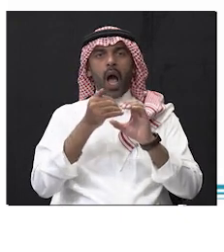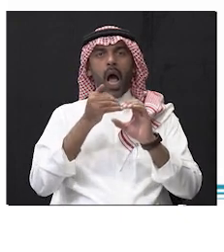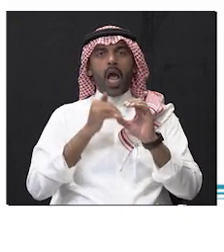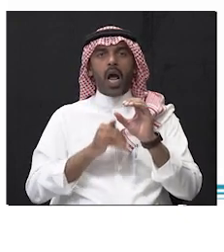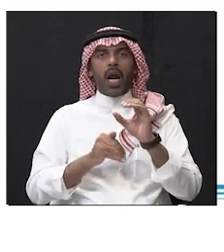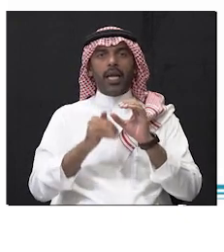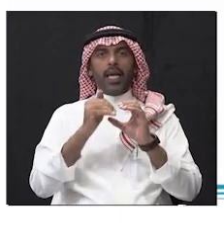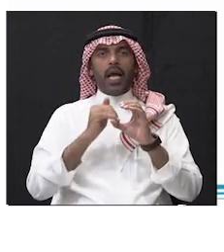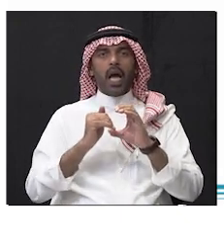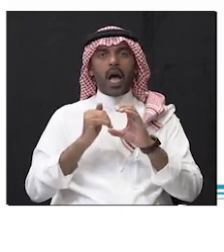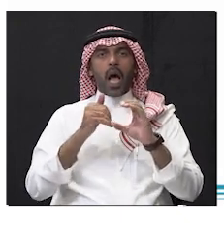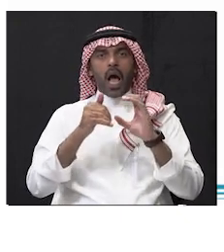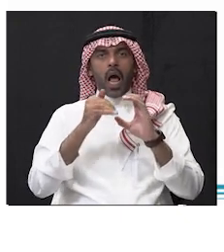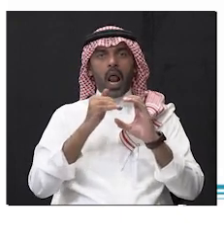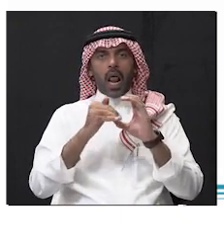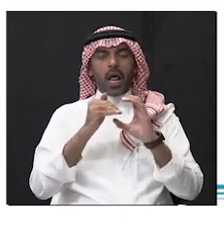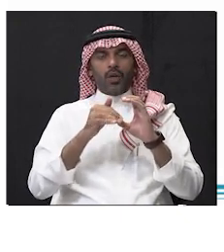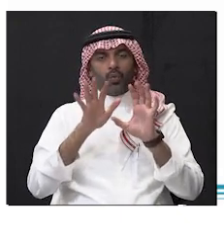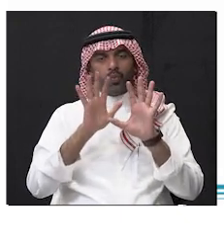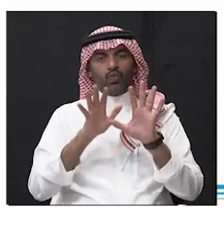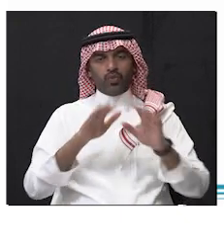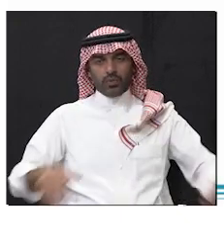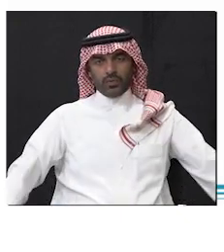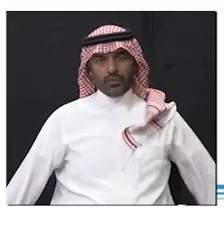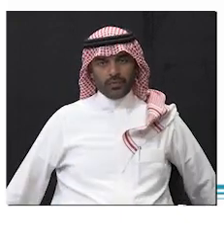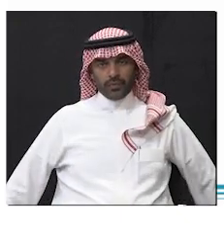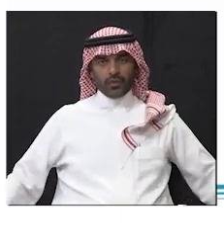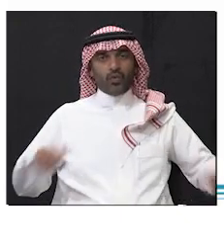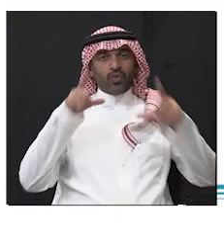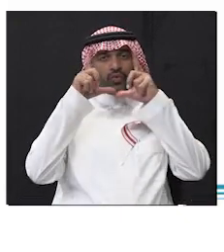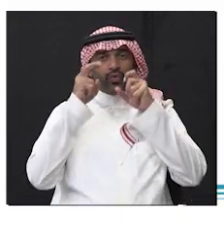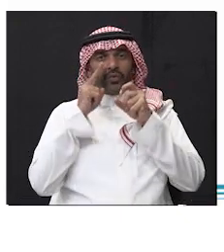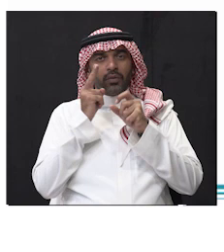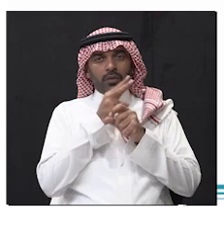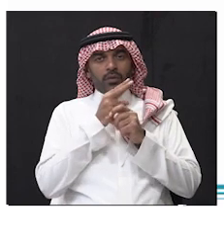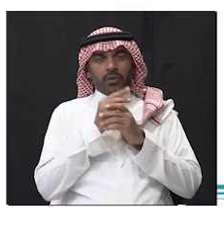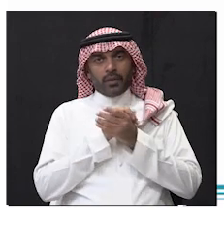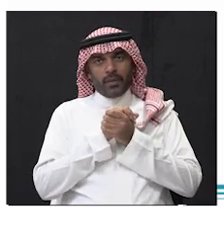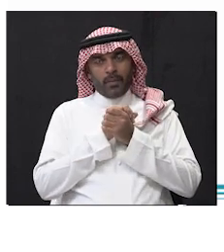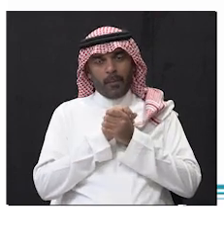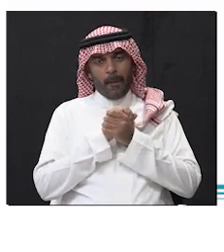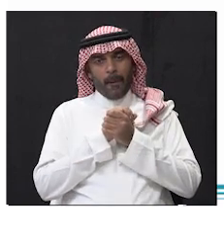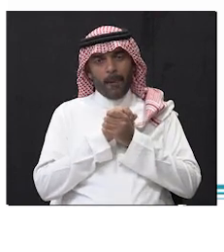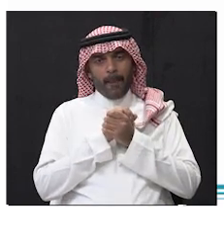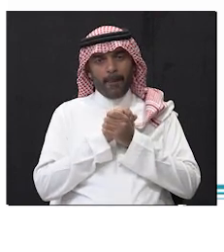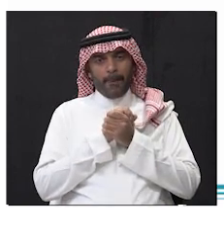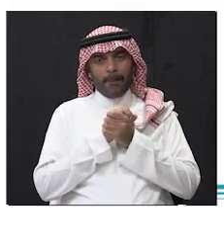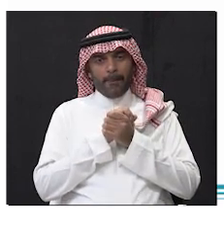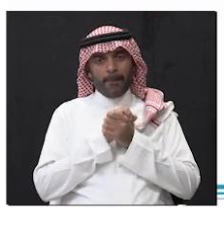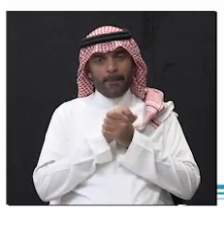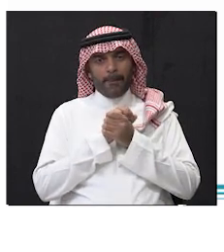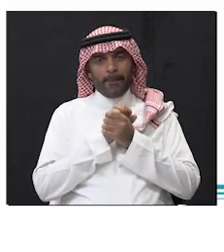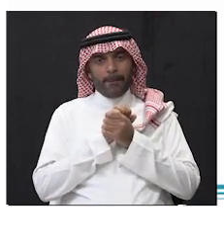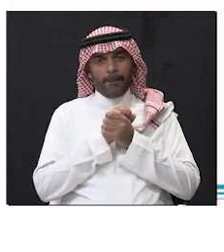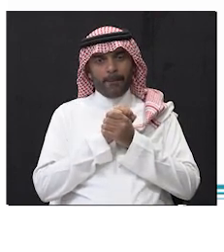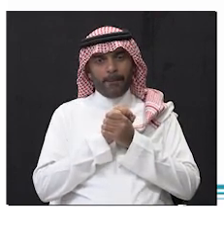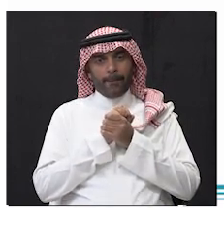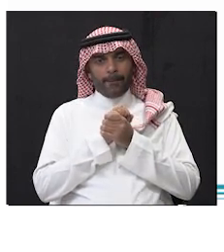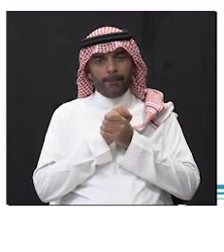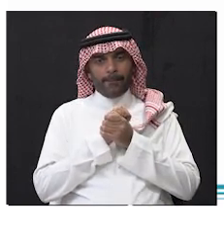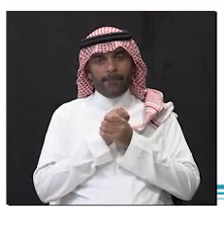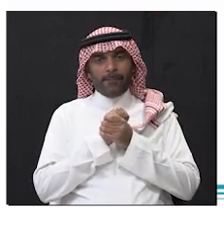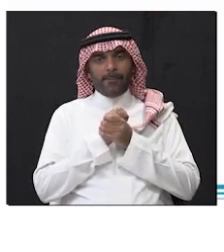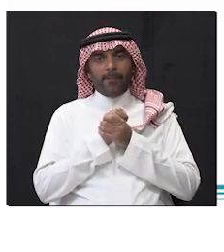الخصائص، فكر قليلا بناء على الصورة التي أمامك. أحسنتم. تقوم بتحويل جزيئات